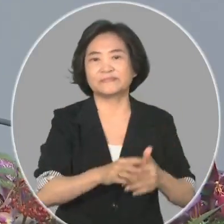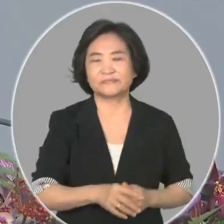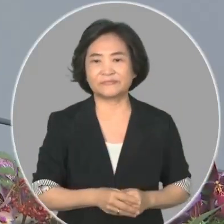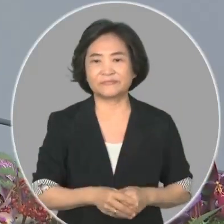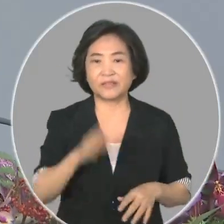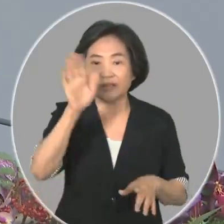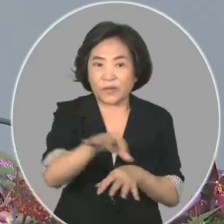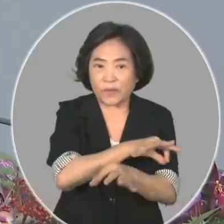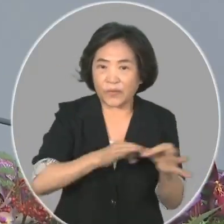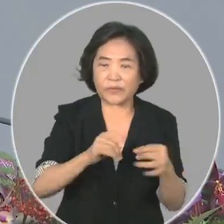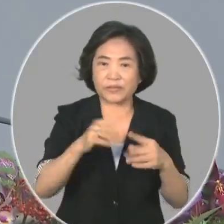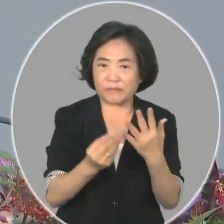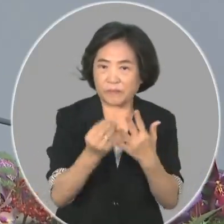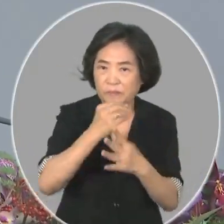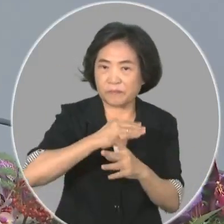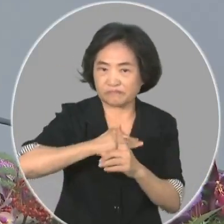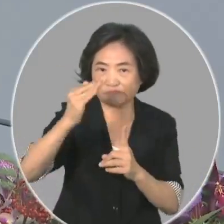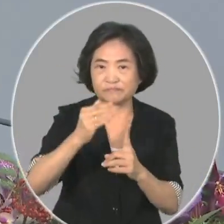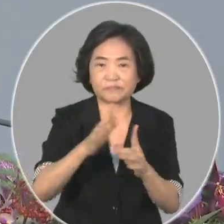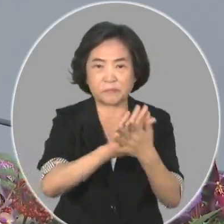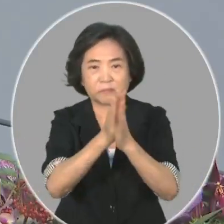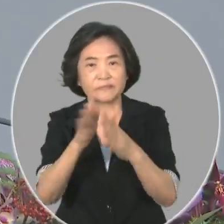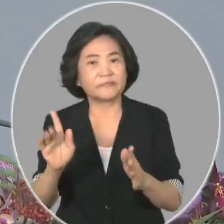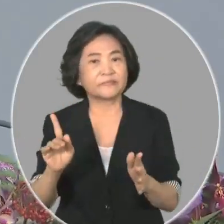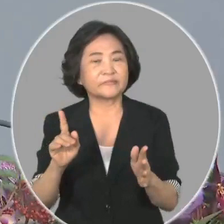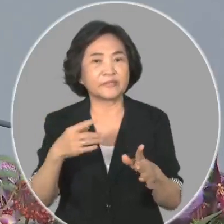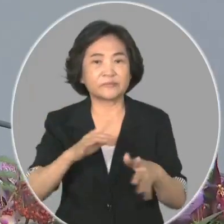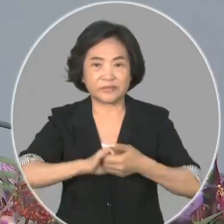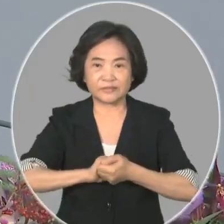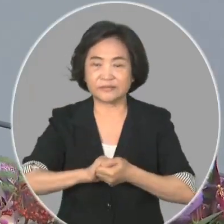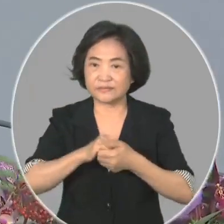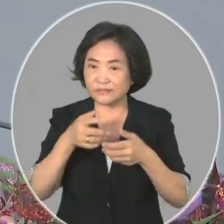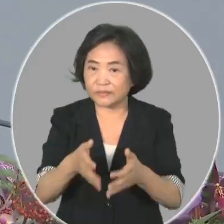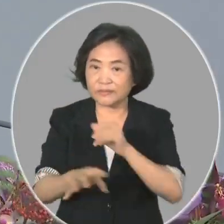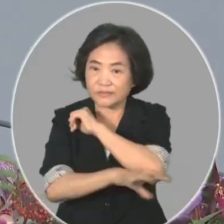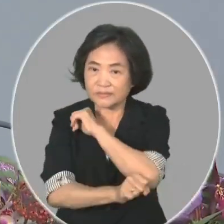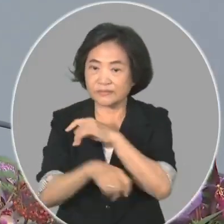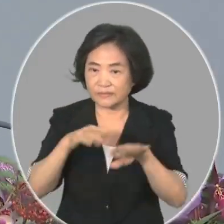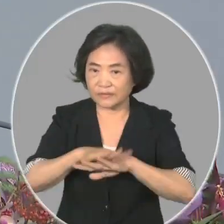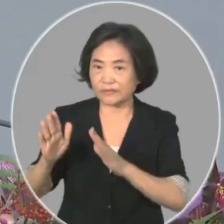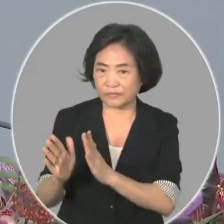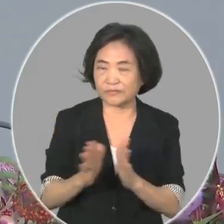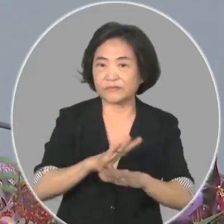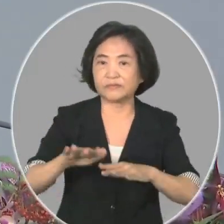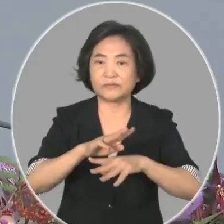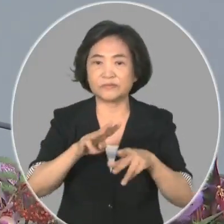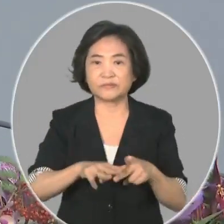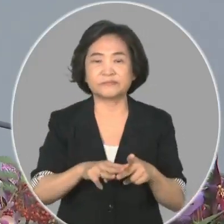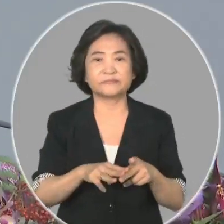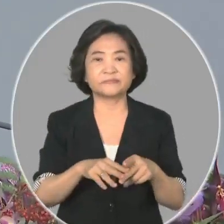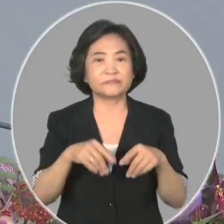为了提升经济的应变能力，我们也会确保关键基础设施的安全，做到任